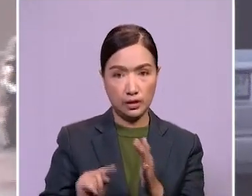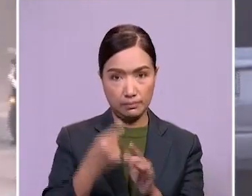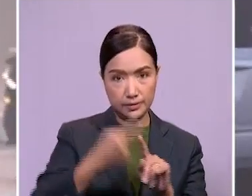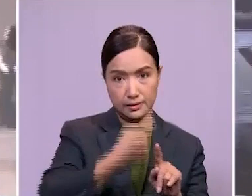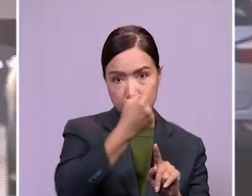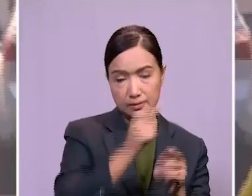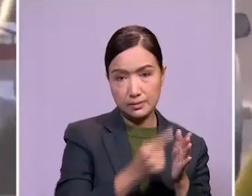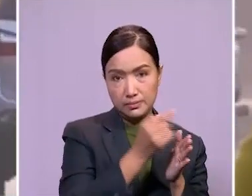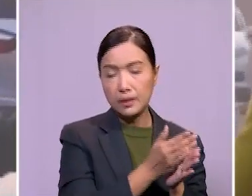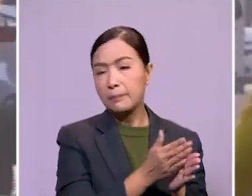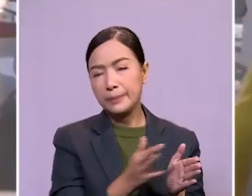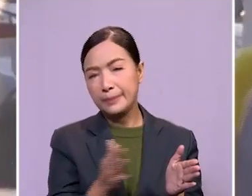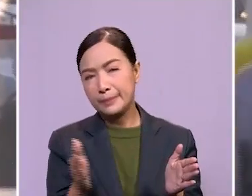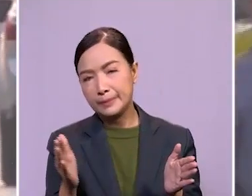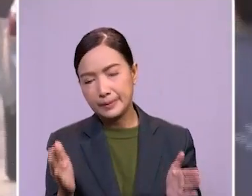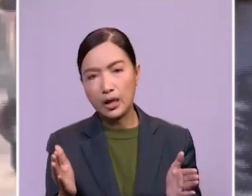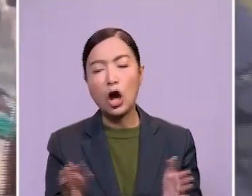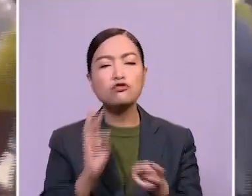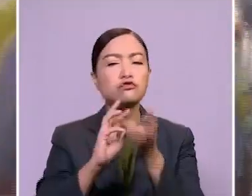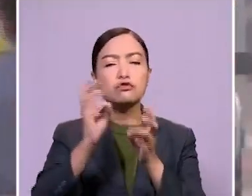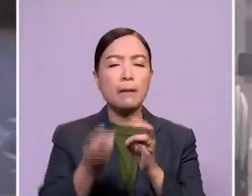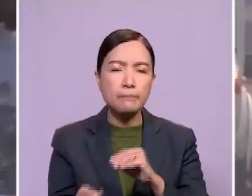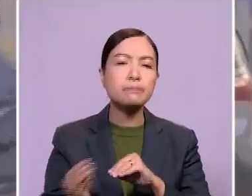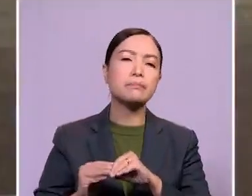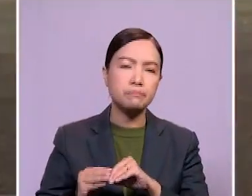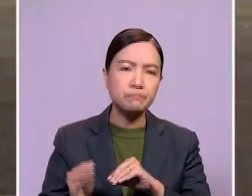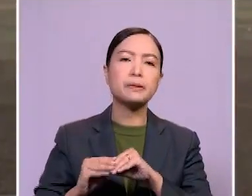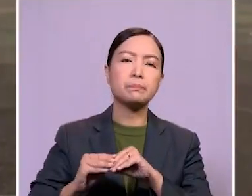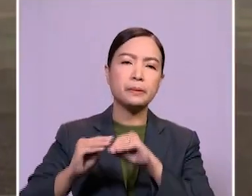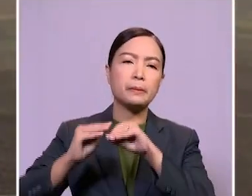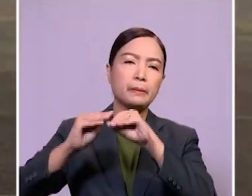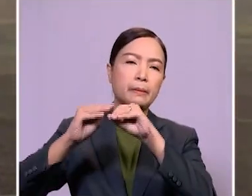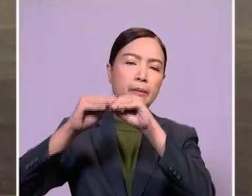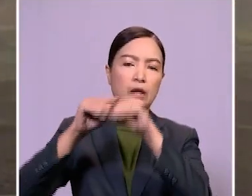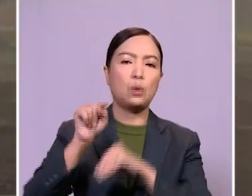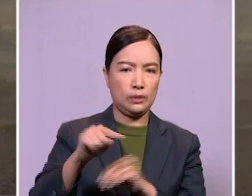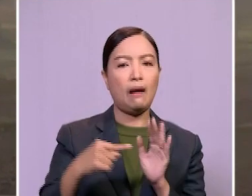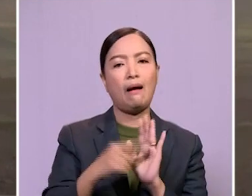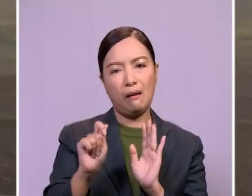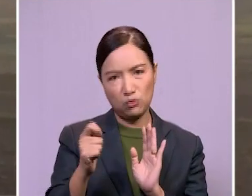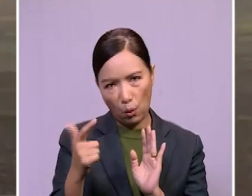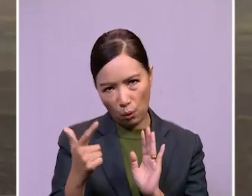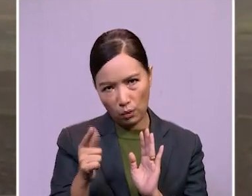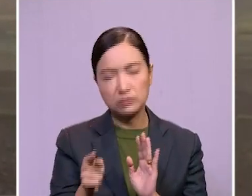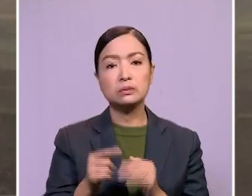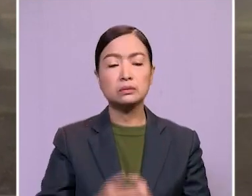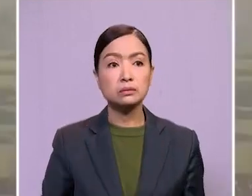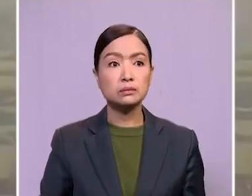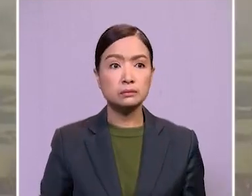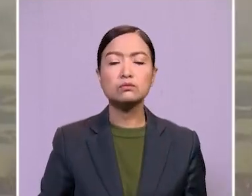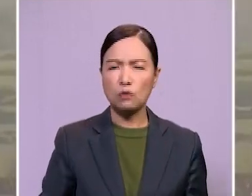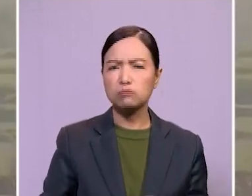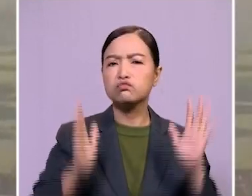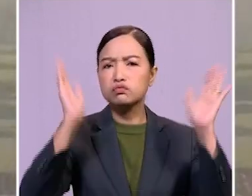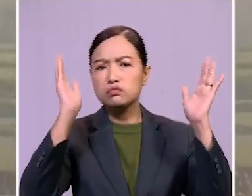มกราคม 66มาเนี่ยค่าฝุ่นเพิ่มมาอย่างต่อเนื่องเลยนะครับของทางจังหวัดอ่างทองแล้วก็เรียกว่าต้อง